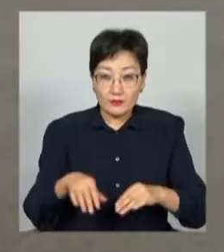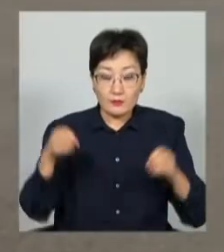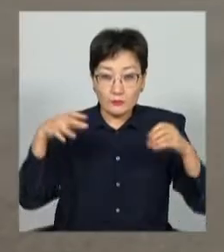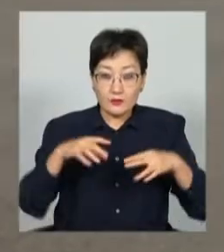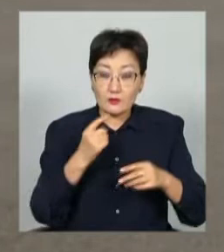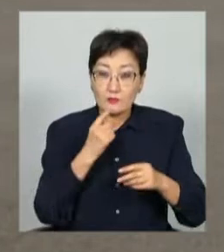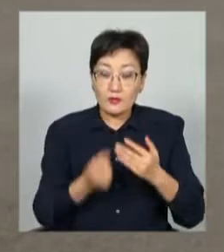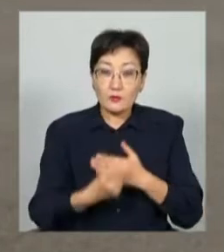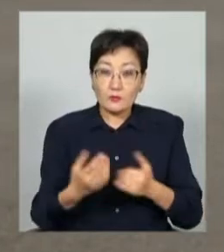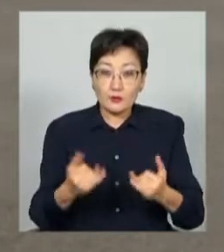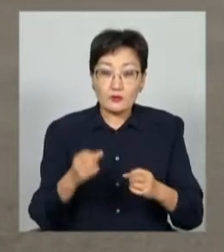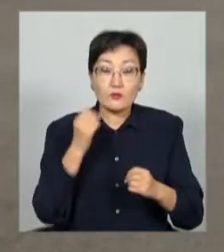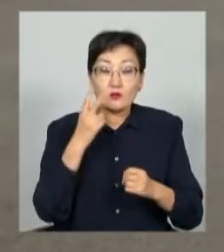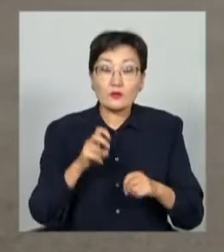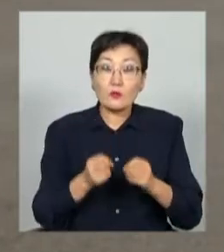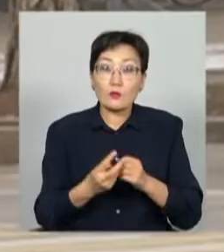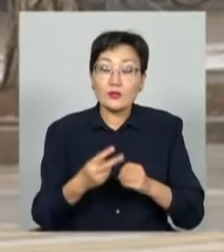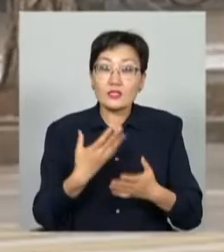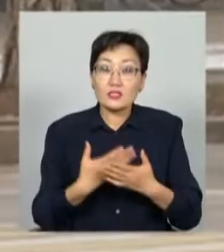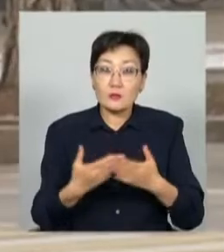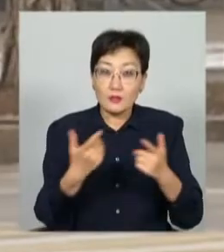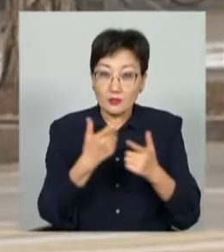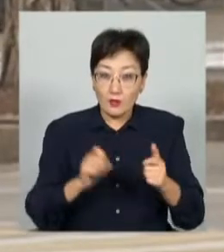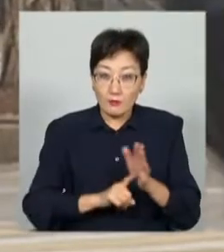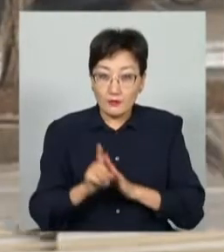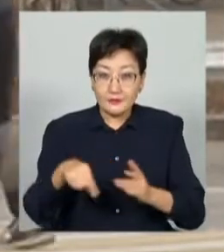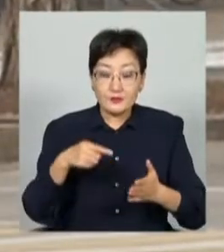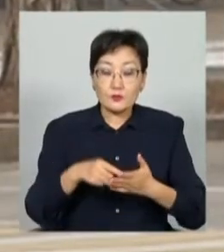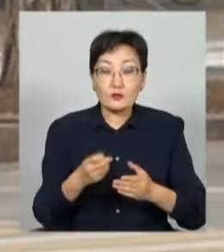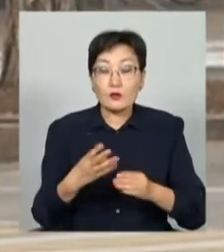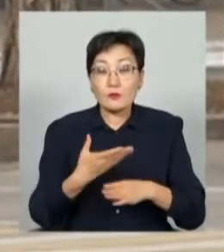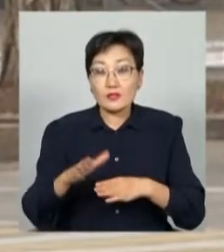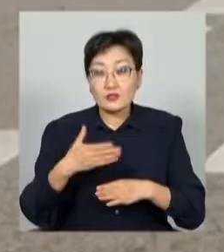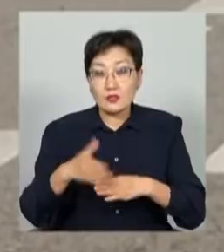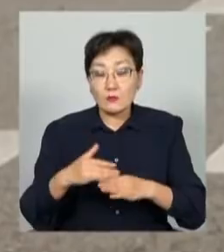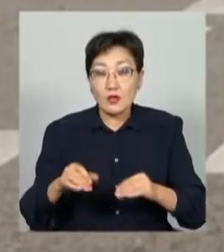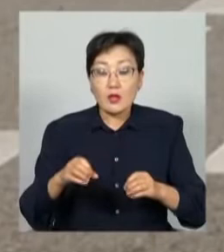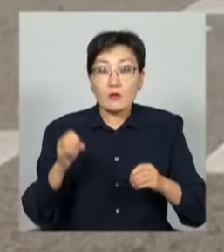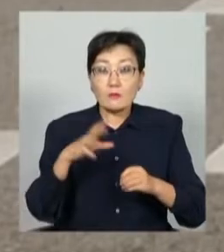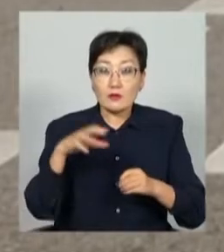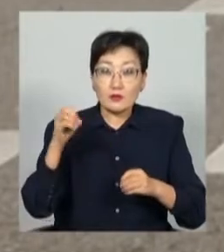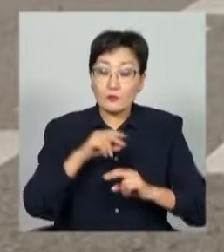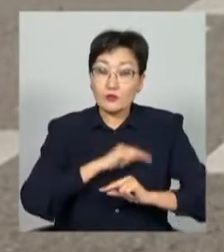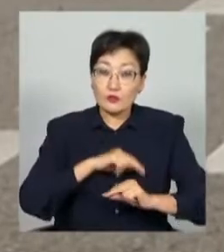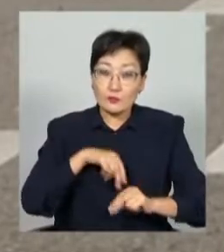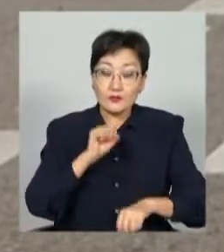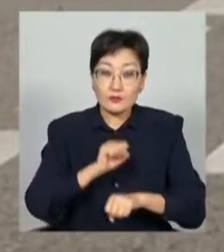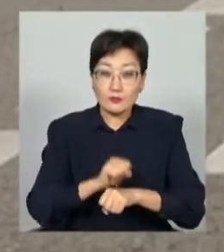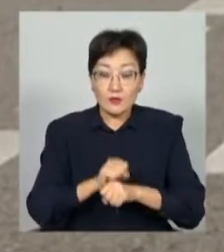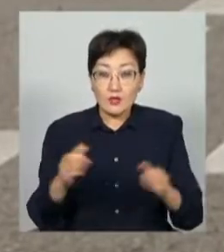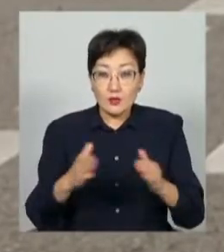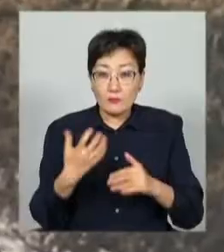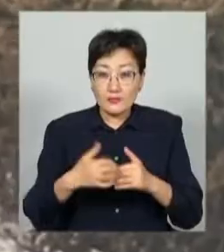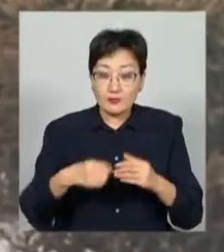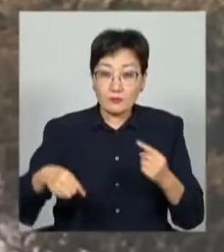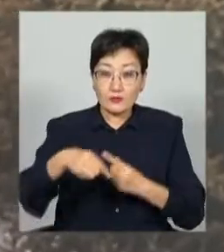қиындық туындағанын бүгін түскі 12-лер шамасында хабарлай бастаған еді. Мегаполистің кейбір бөлігінде бағдаршамдар істен шыққан. Бір шама шағын және